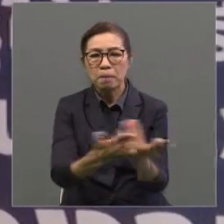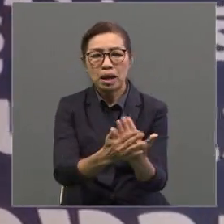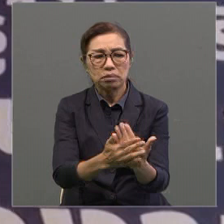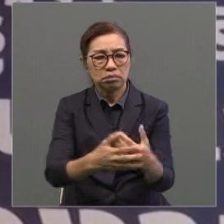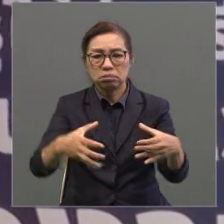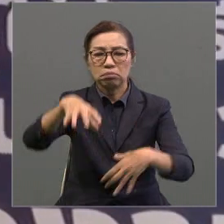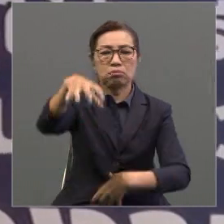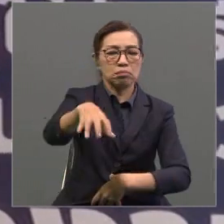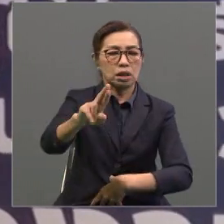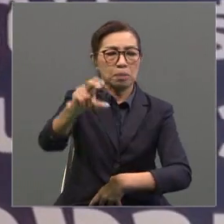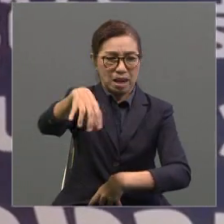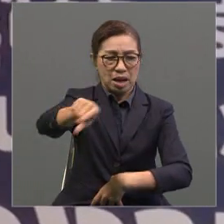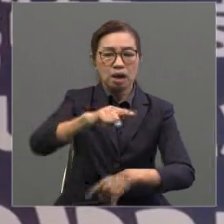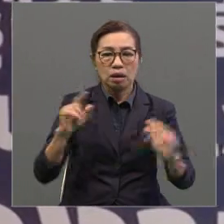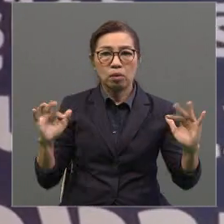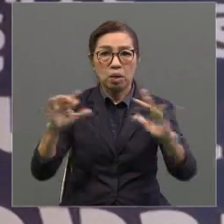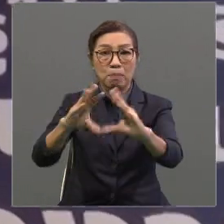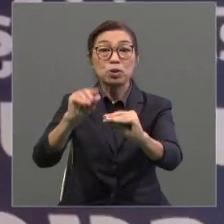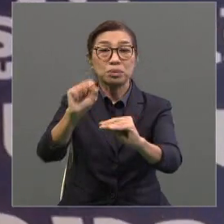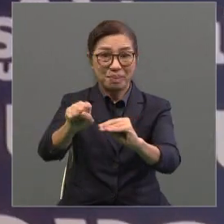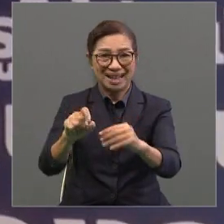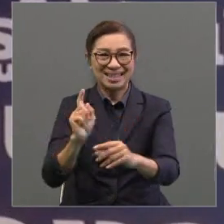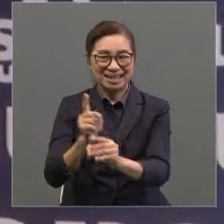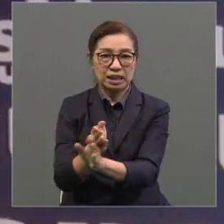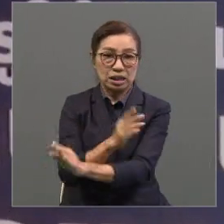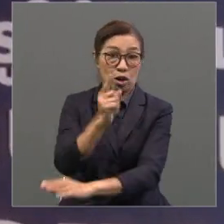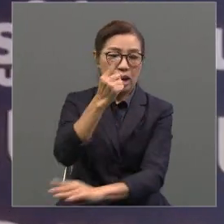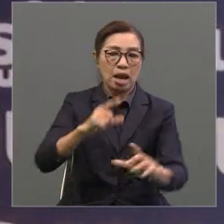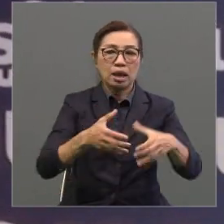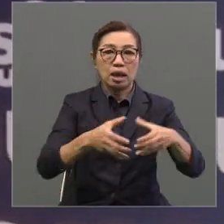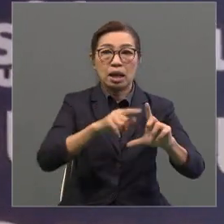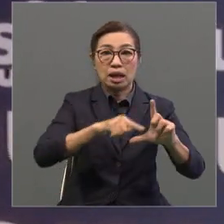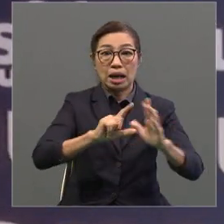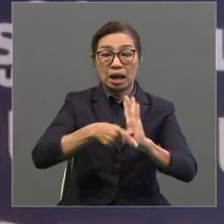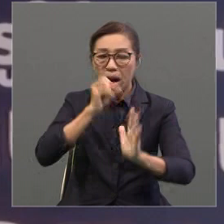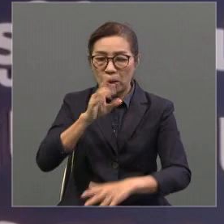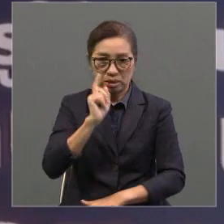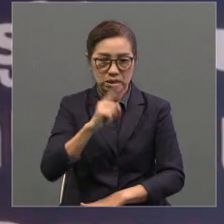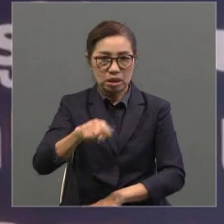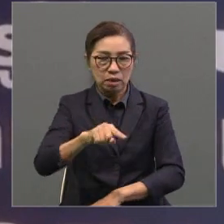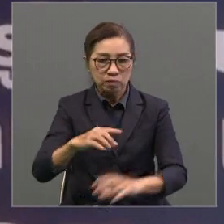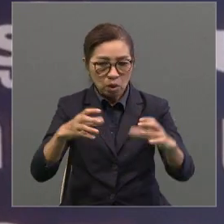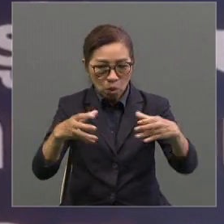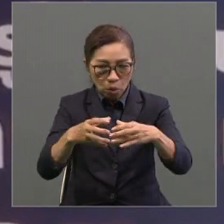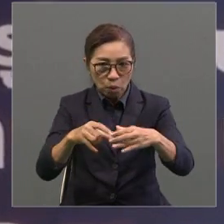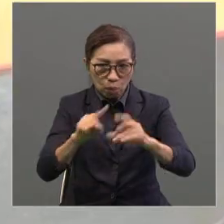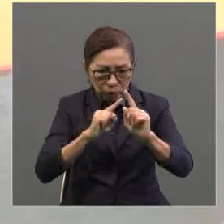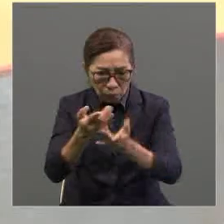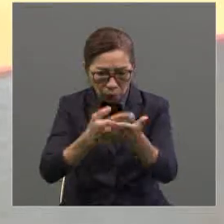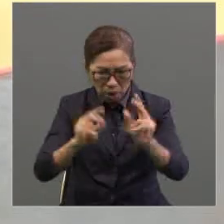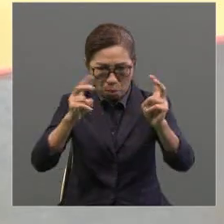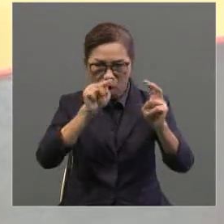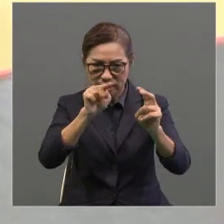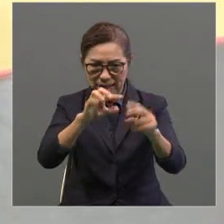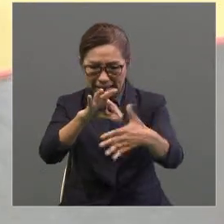นะครับตอนแรกที่จะมีการประชุมเนี่ยเขาบอกว่าคาดว่าในที่ประชุม 8พรรคเนี่ยน่าจะมีการหยิบยกเรื่องนี้มาหารือกัน